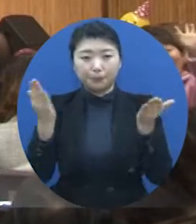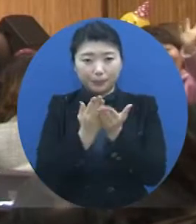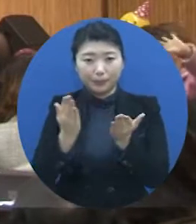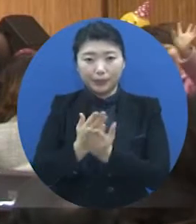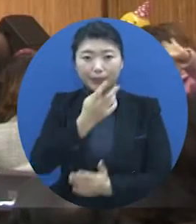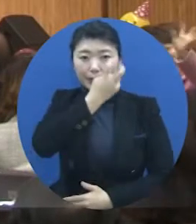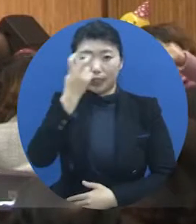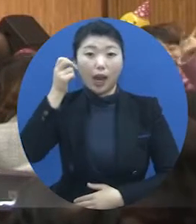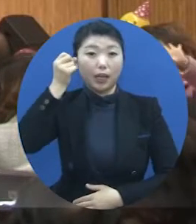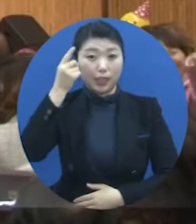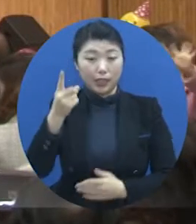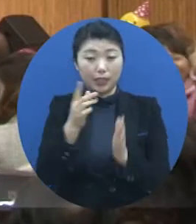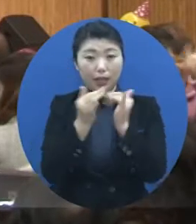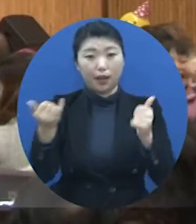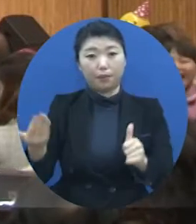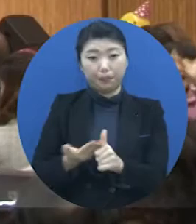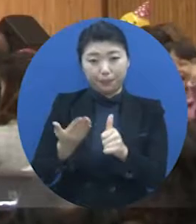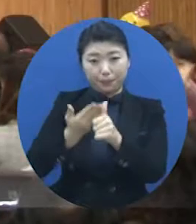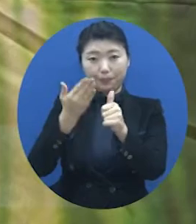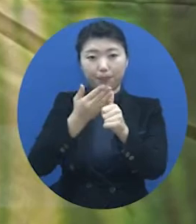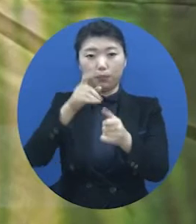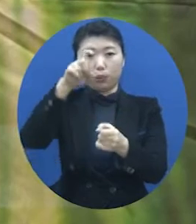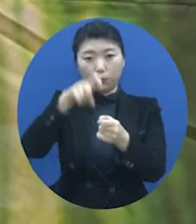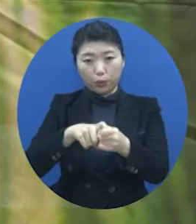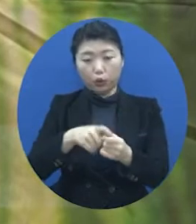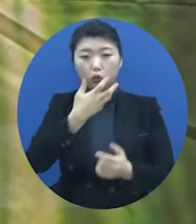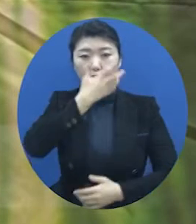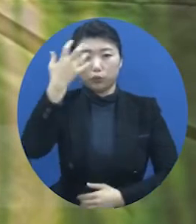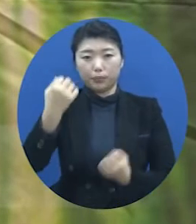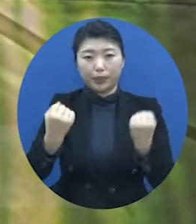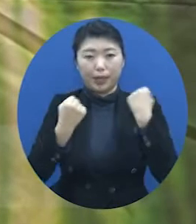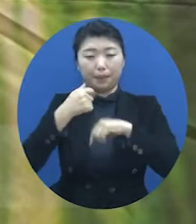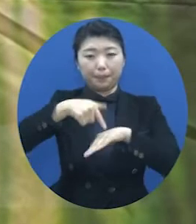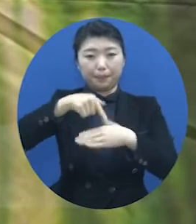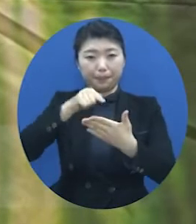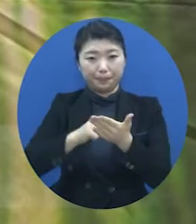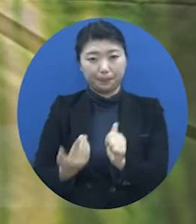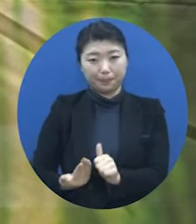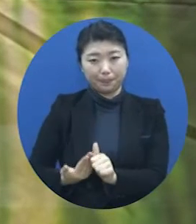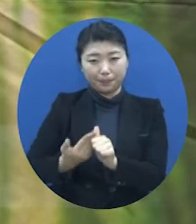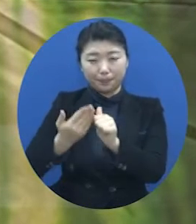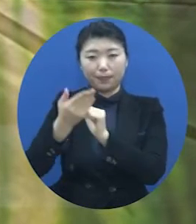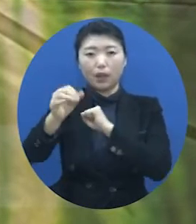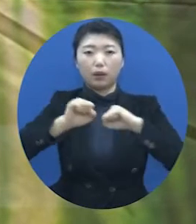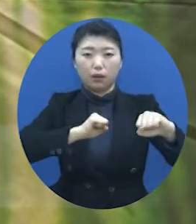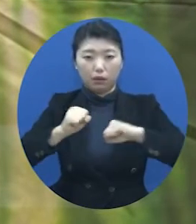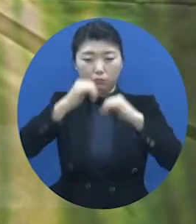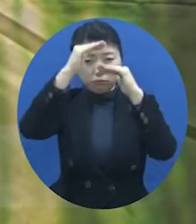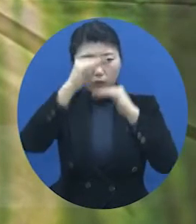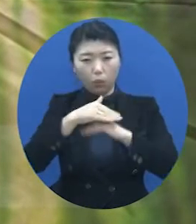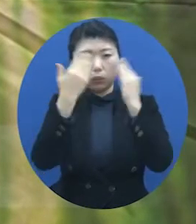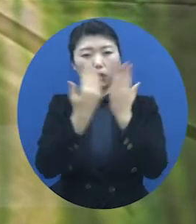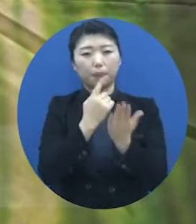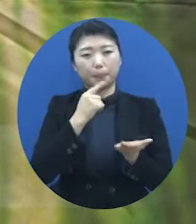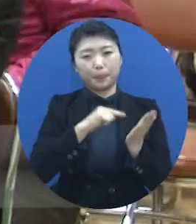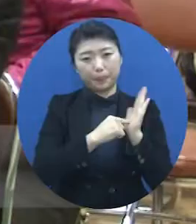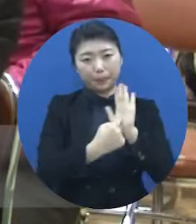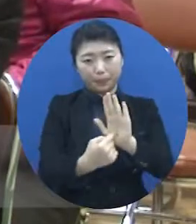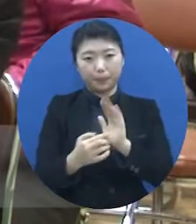창의 인재 육성이라는 교육 목표 아래 꿈, 힘, 마음을 키우면서 활동한 내용들을